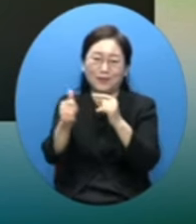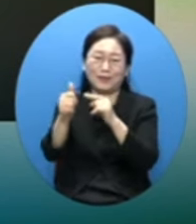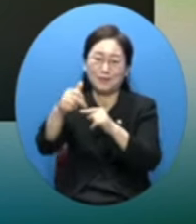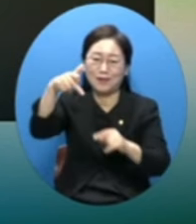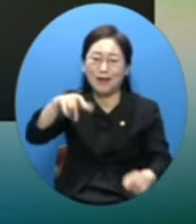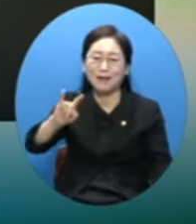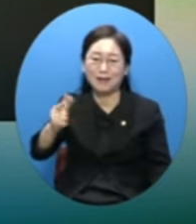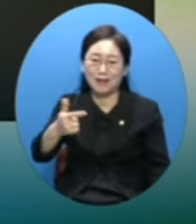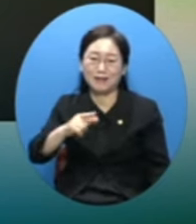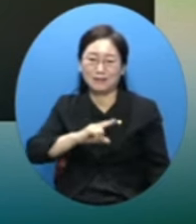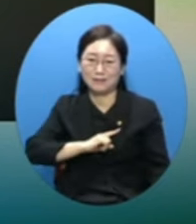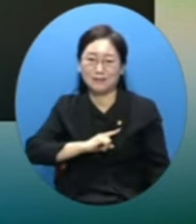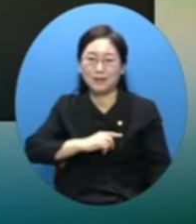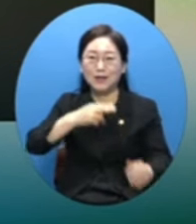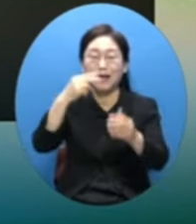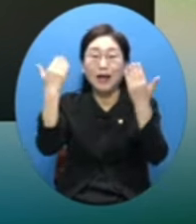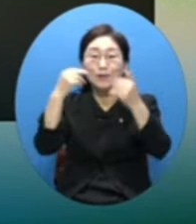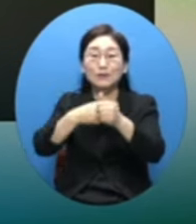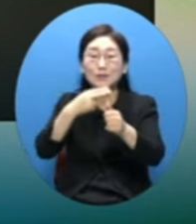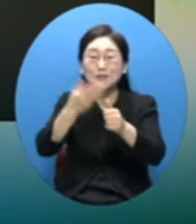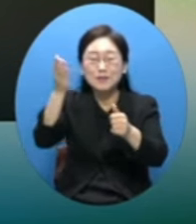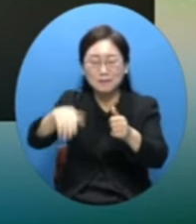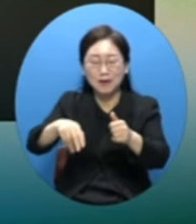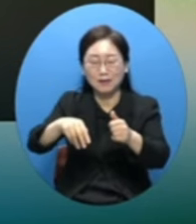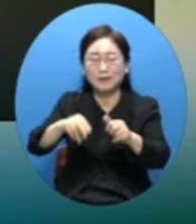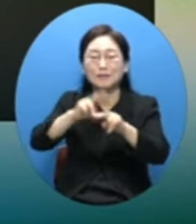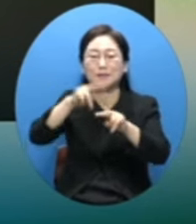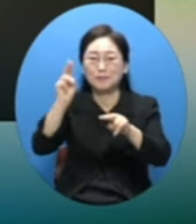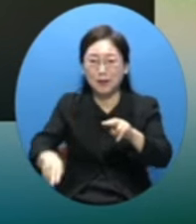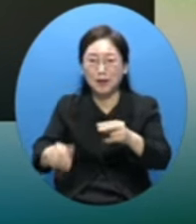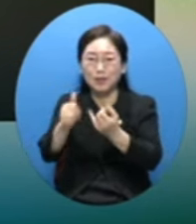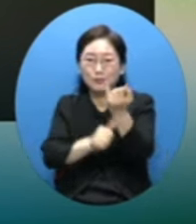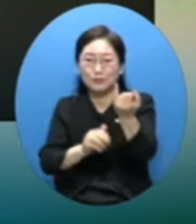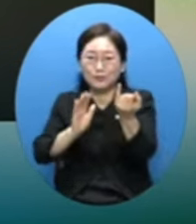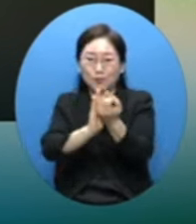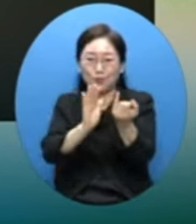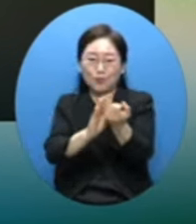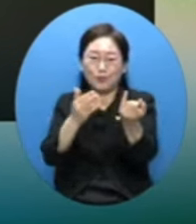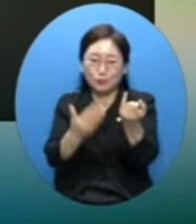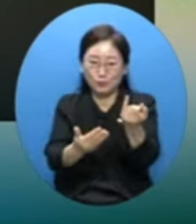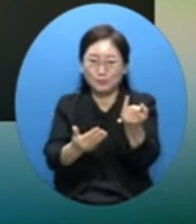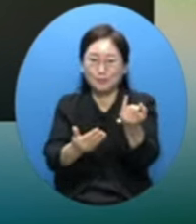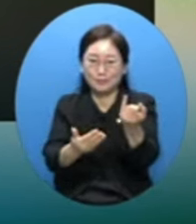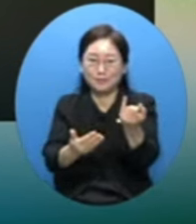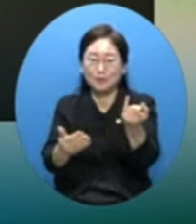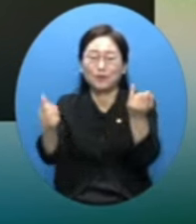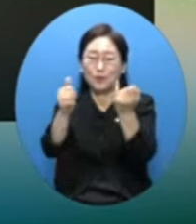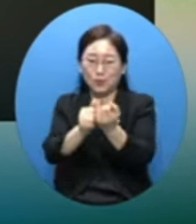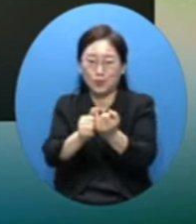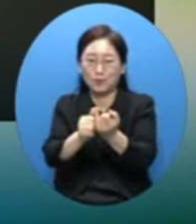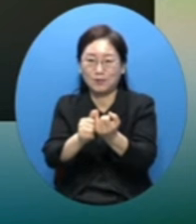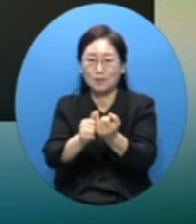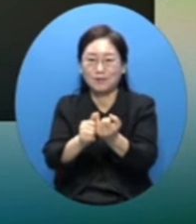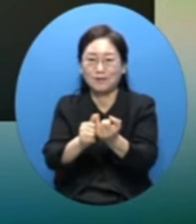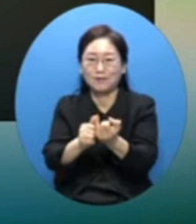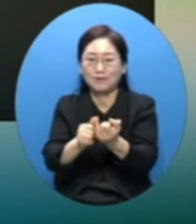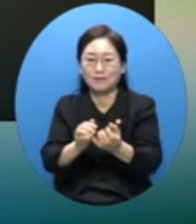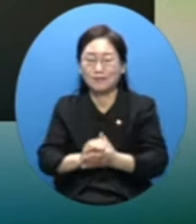켄이 교사 있는데 그 교직을 다 내려놓고 부인의 사역을 돕게 위해서 결혼을 했어 그 사역을